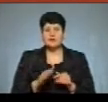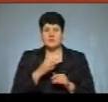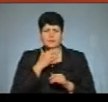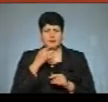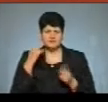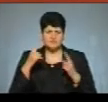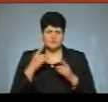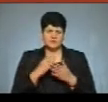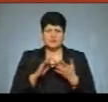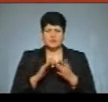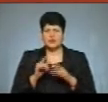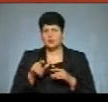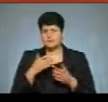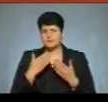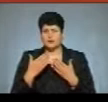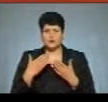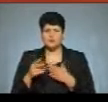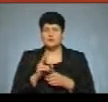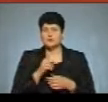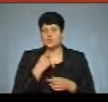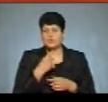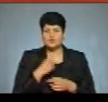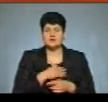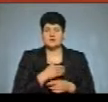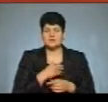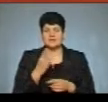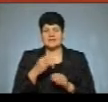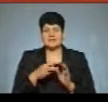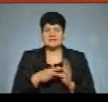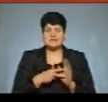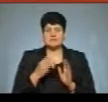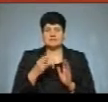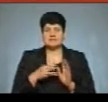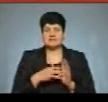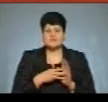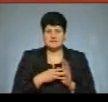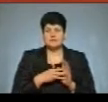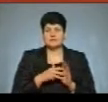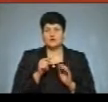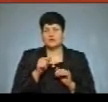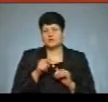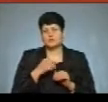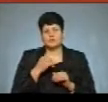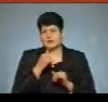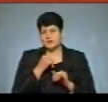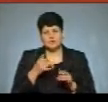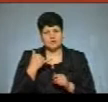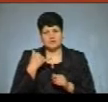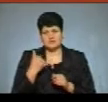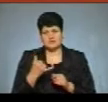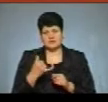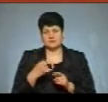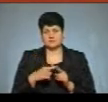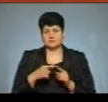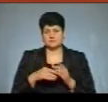інтернеті, і люди між собою спілкуються. Хтось говорить, що температура 37-38, то з такою температурою не можна звертатися вже до